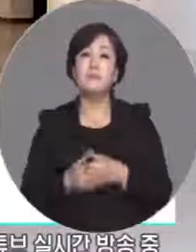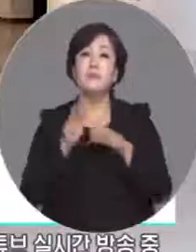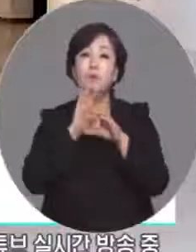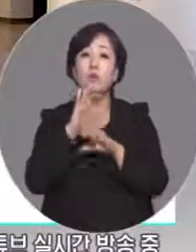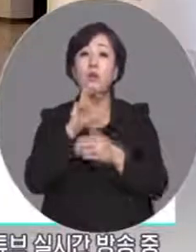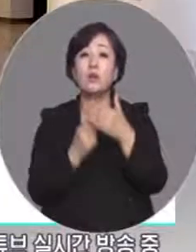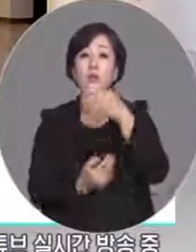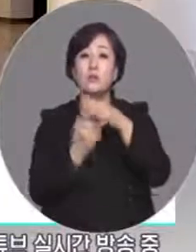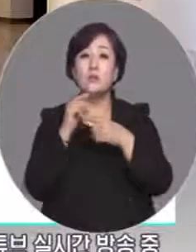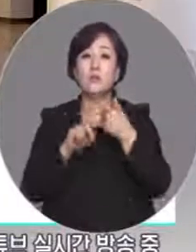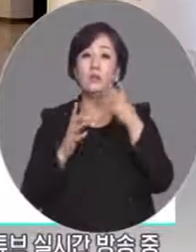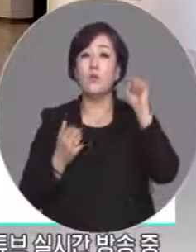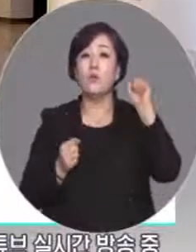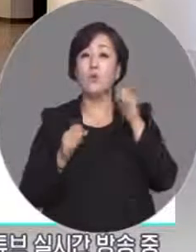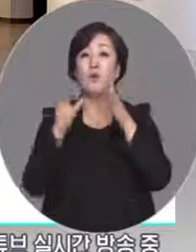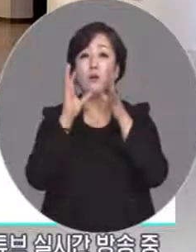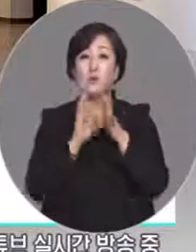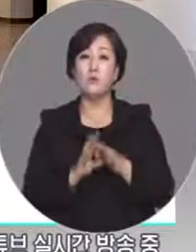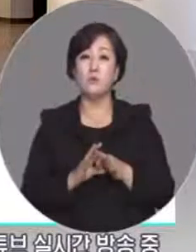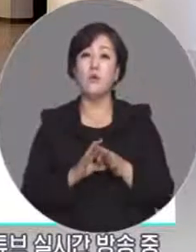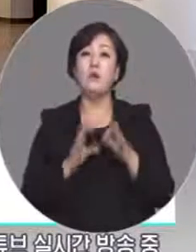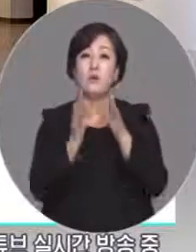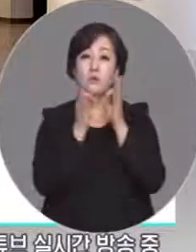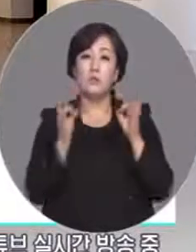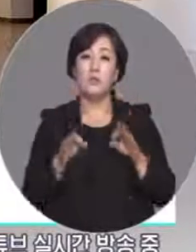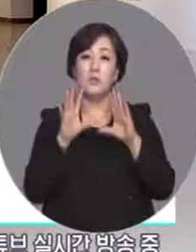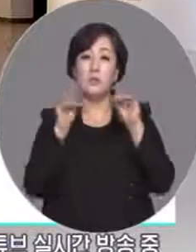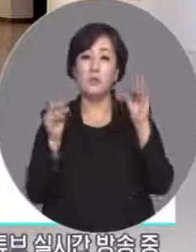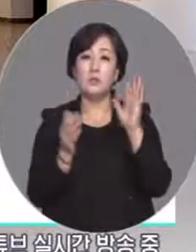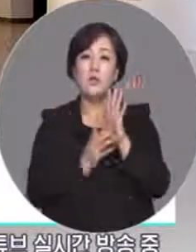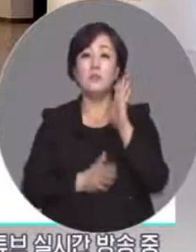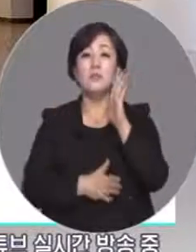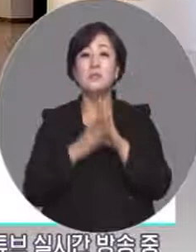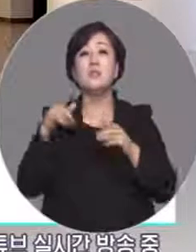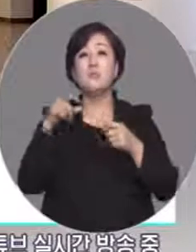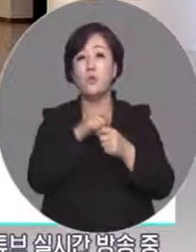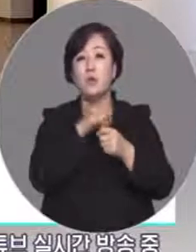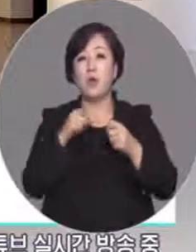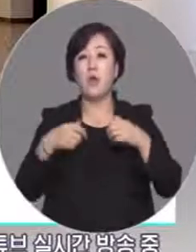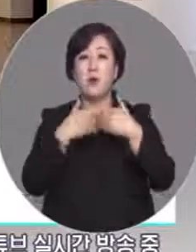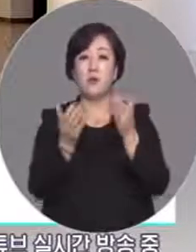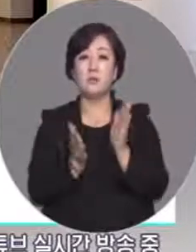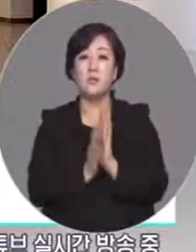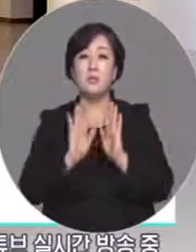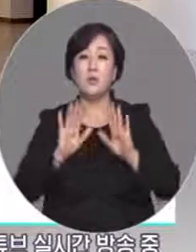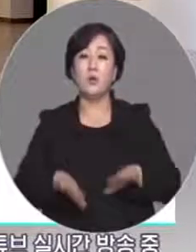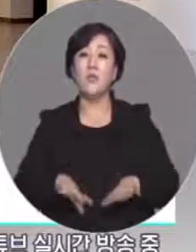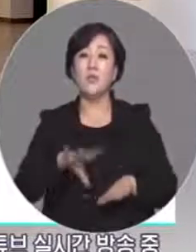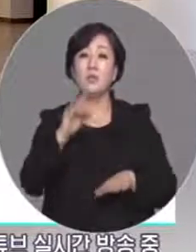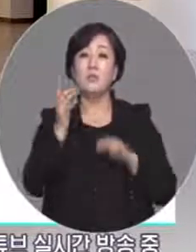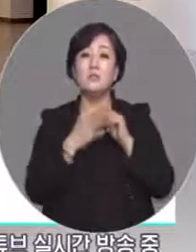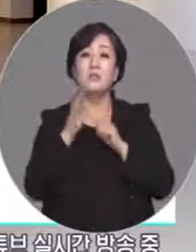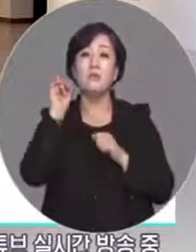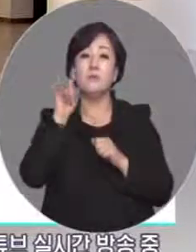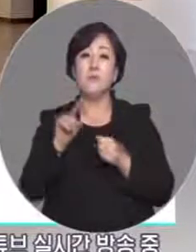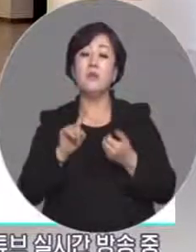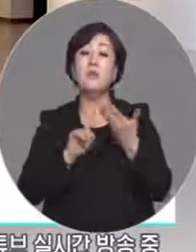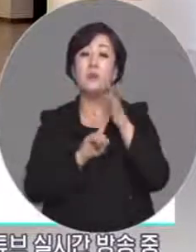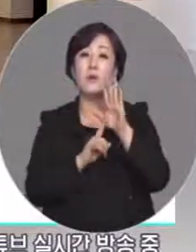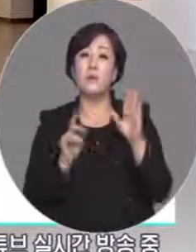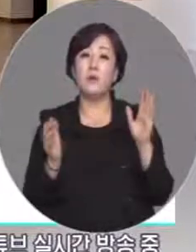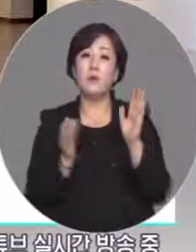코로나 여파로 공연도 한동안 중단됐는데요. 울산 시립교향악단이 올해 첫 정기 연주회를 내일 무대에